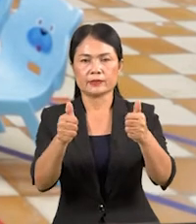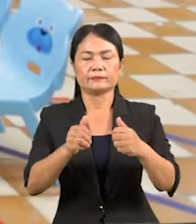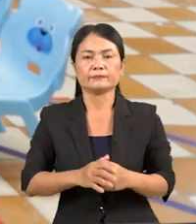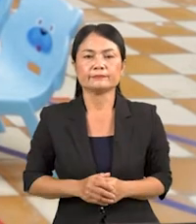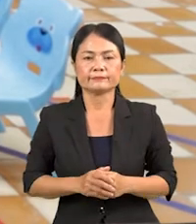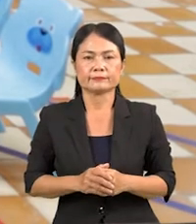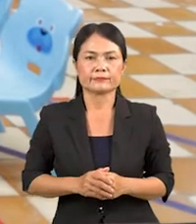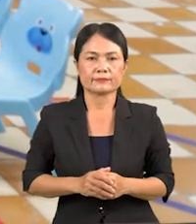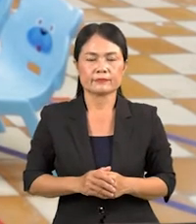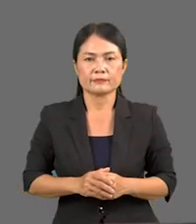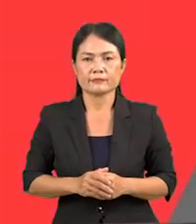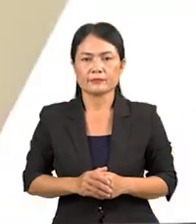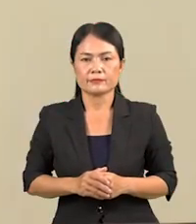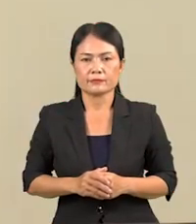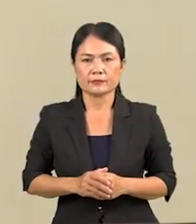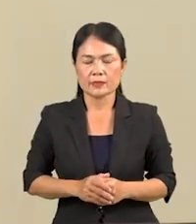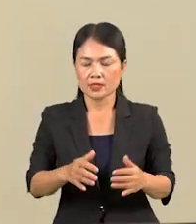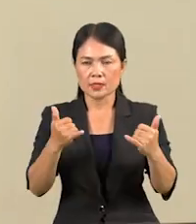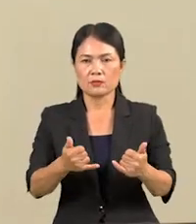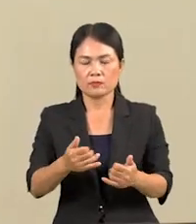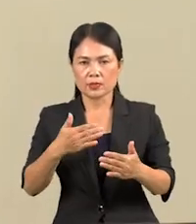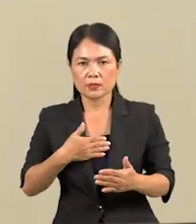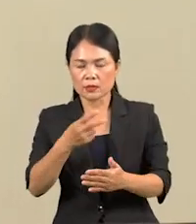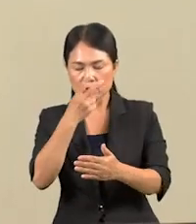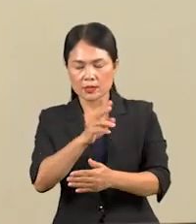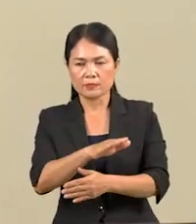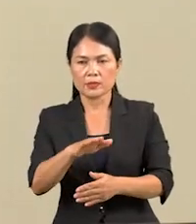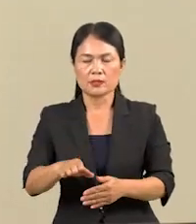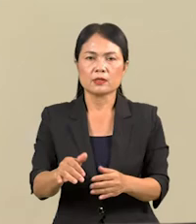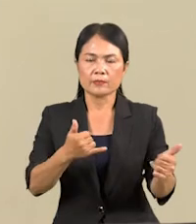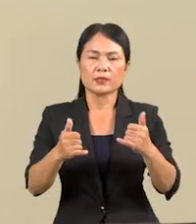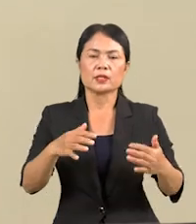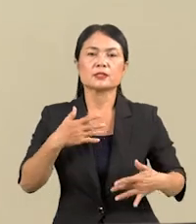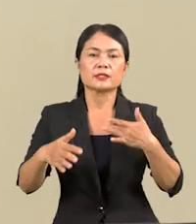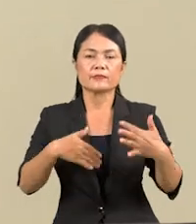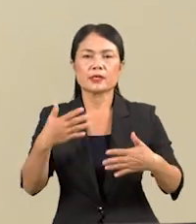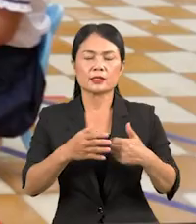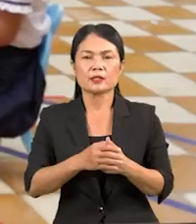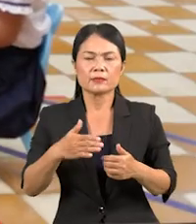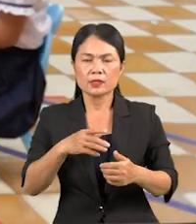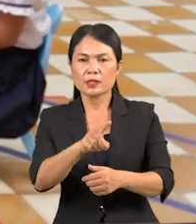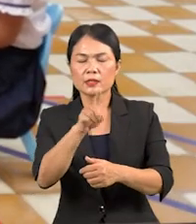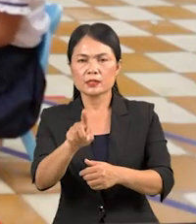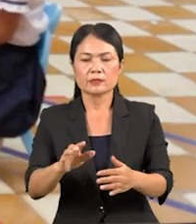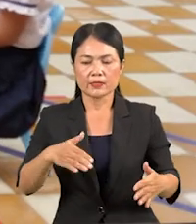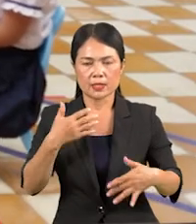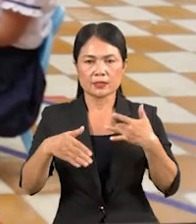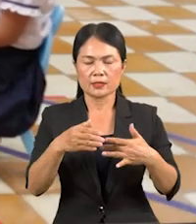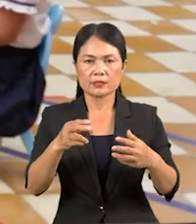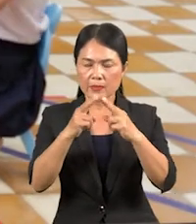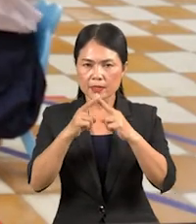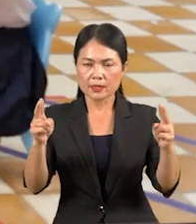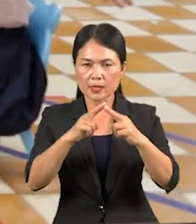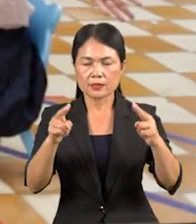ស់ចាអមាញ់មែនអ្នកគ្រូឃើញកូនកូនណាលេងសប្បាយសប្បាយអត់មែនអ្នកគ្រូសួរមើលសប្បាយខ្លាំ